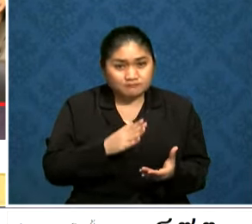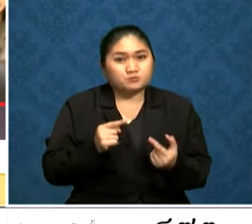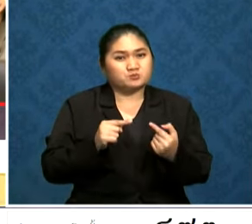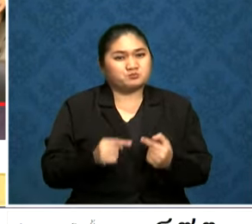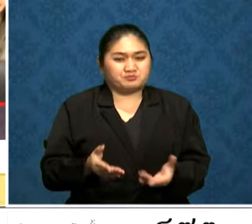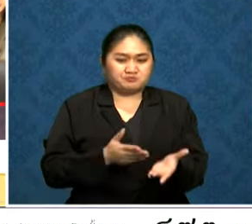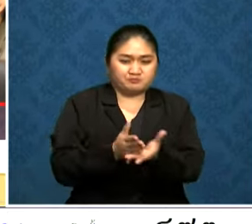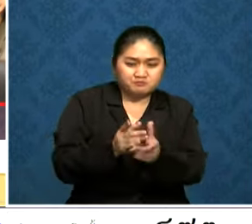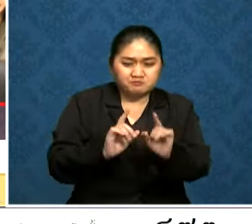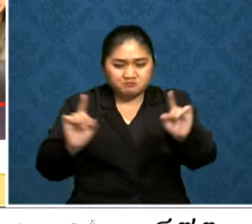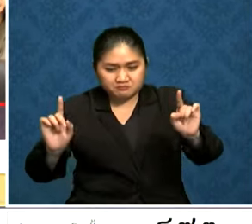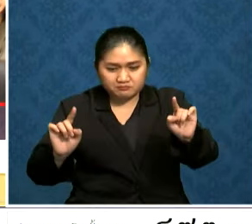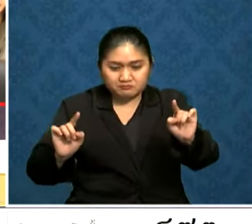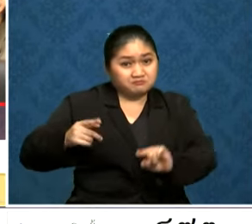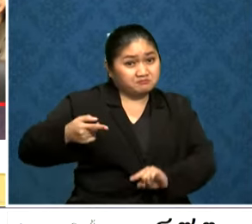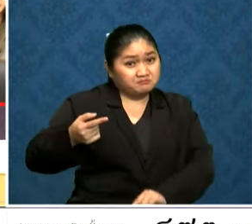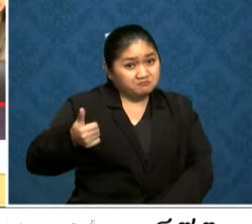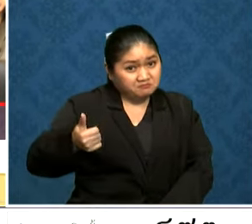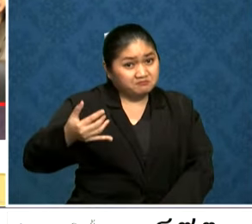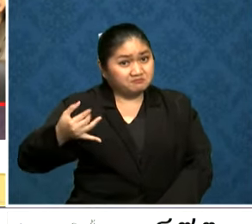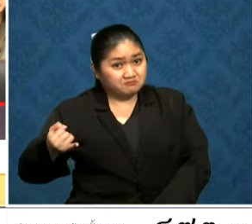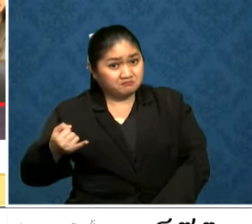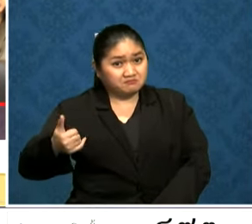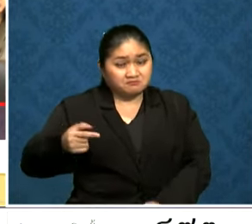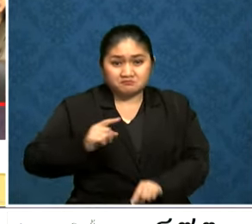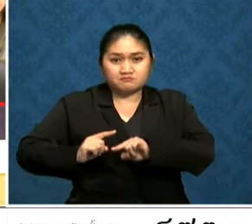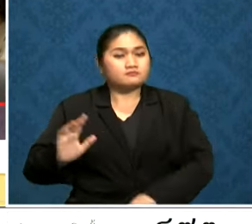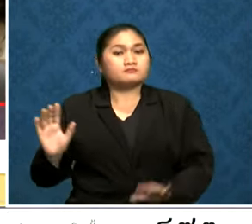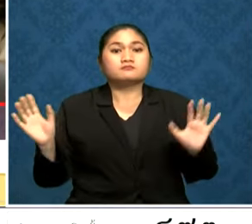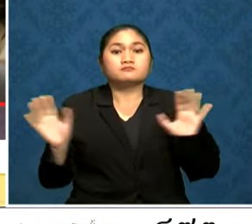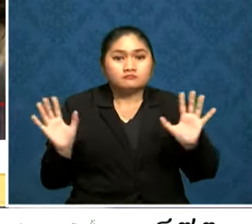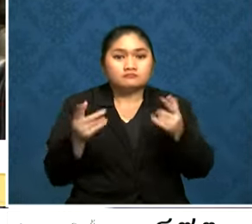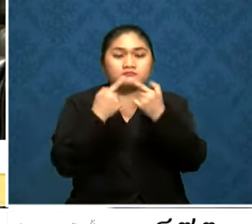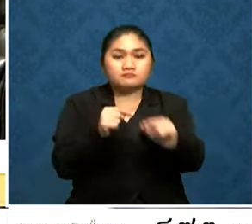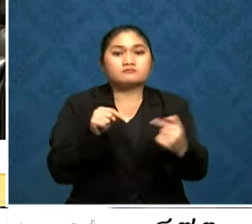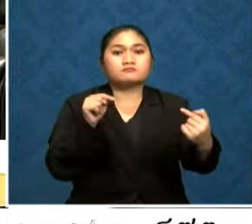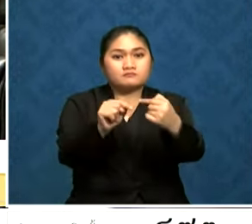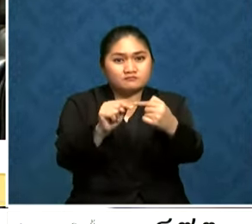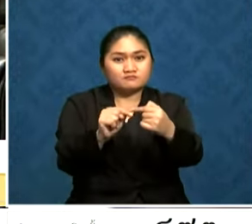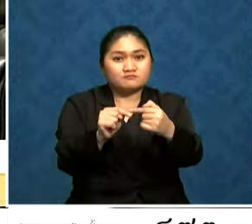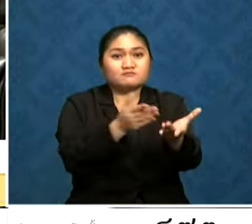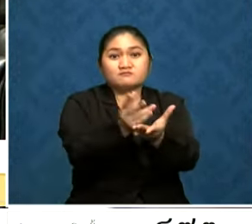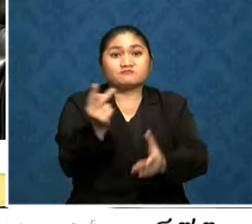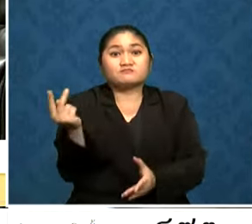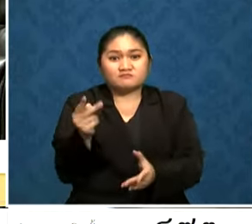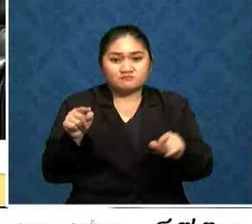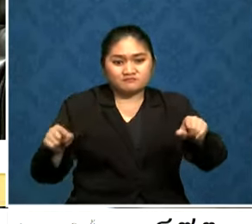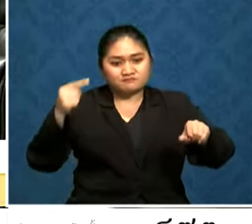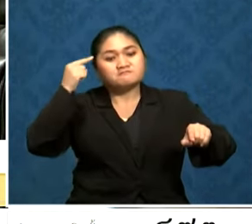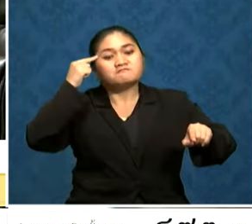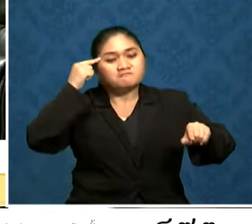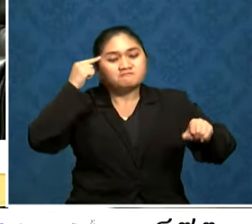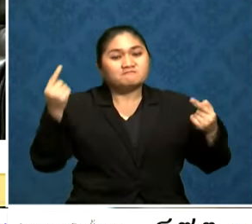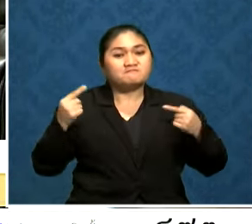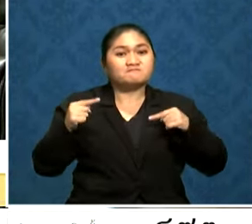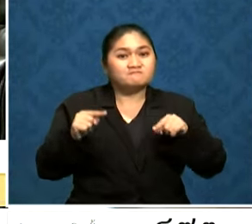ให้ฝายใฝ่ายหนึ่งได้ประโยช์จกรวนอรงให้คนนั้ไม่ออกไปใช้สิทธิและเปกฝประชามติททำใหทกฝ่ายนั้นมแงจงใจใน